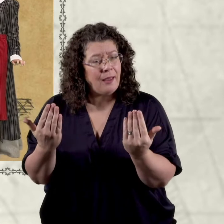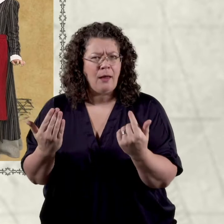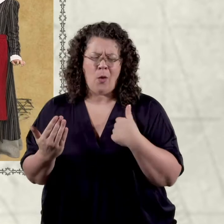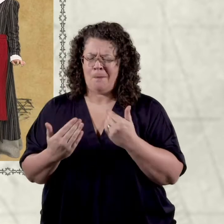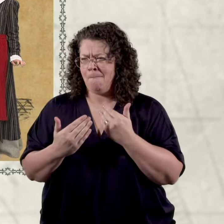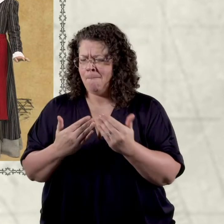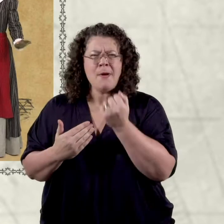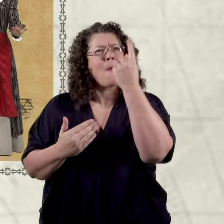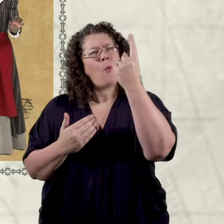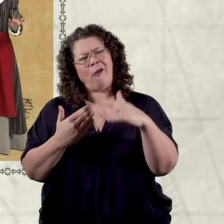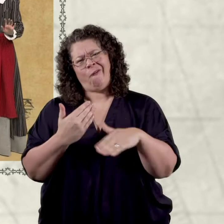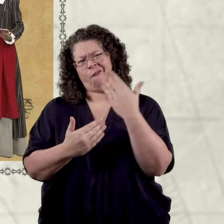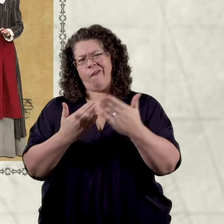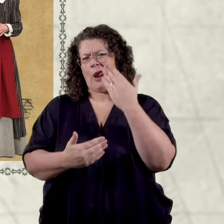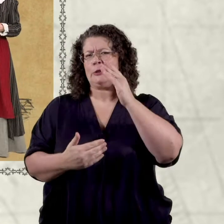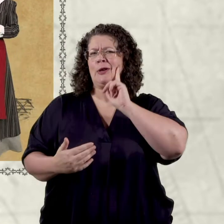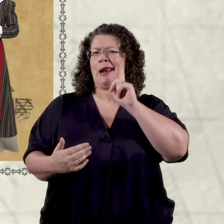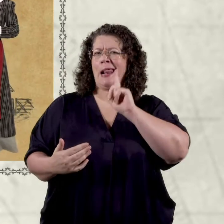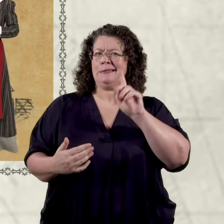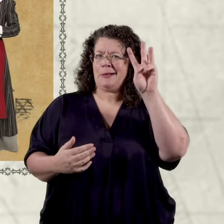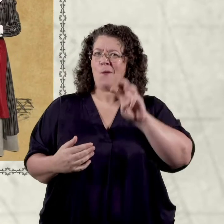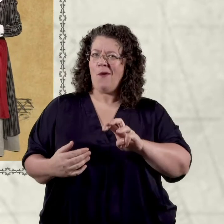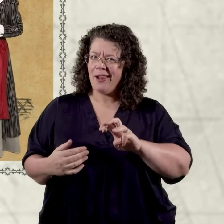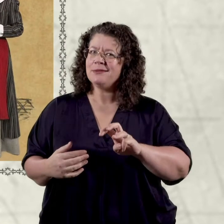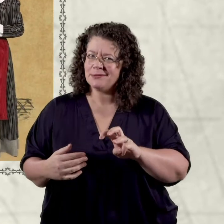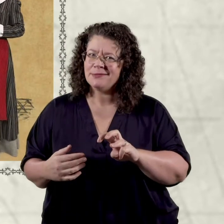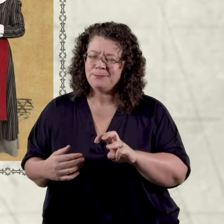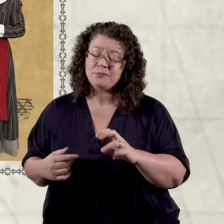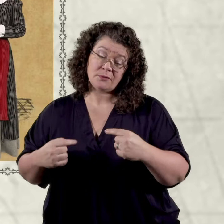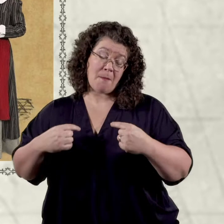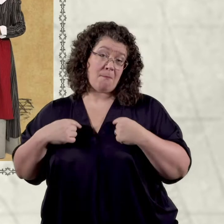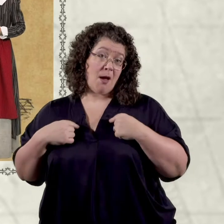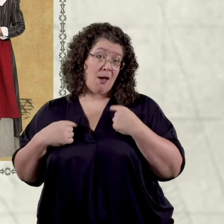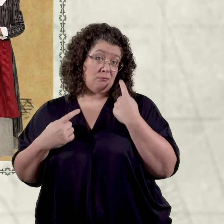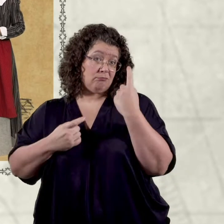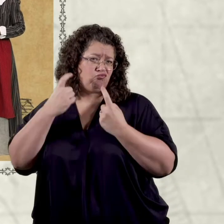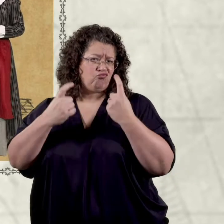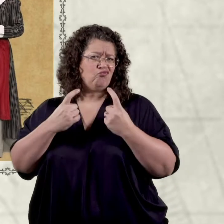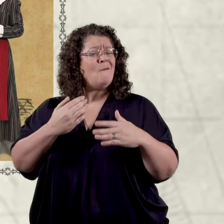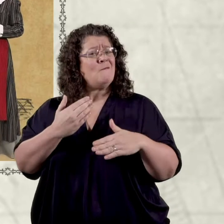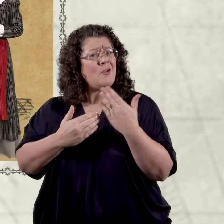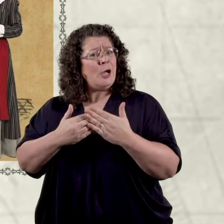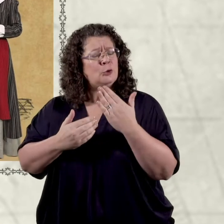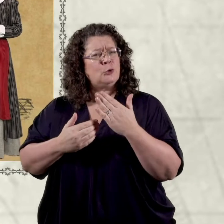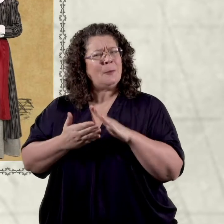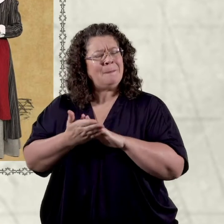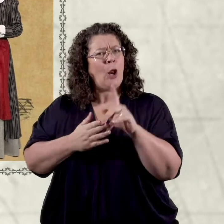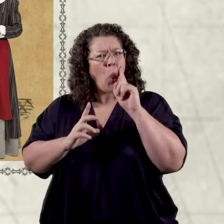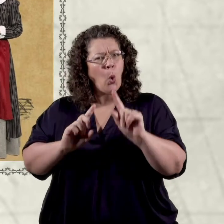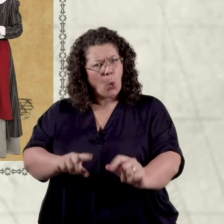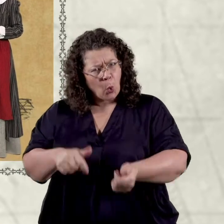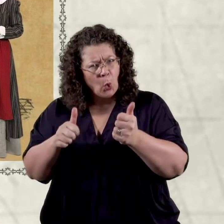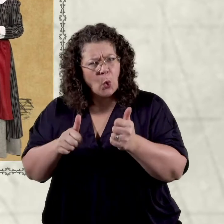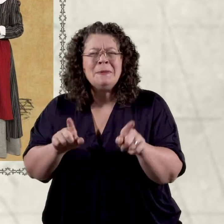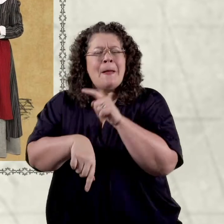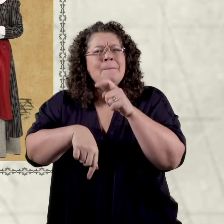Nghymru. I fi, mae ffasiwn yn golygu edrych yn dda wrth gwrs, ond bod yn